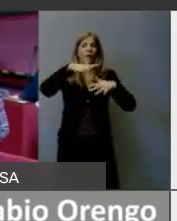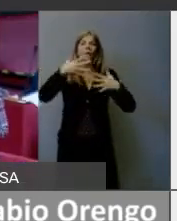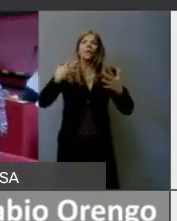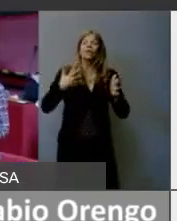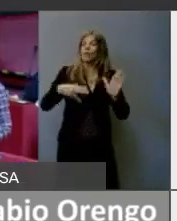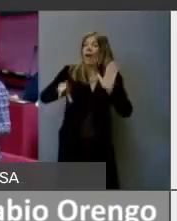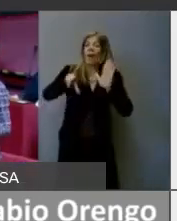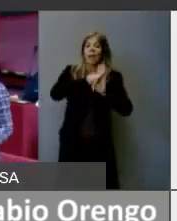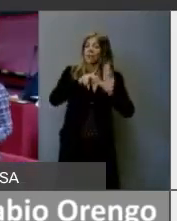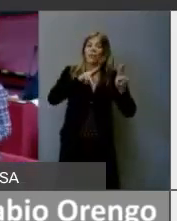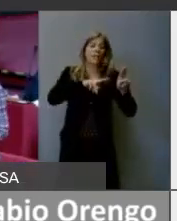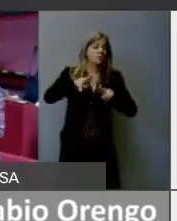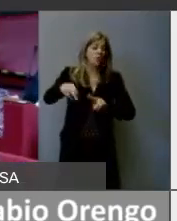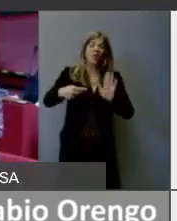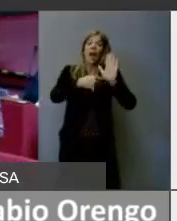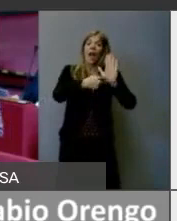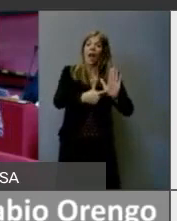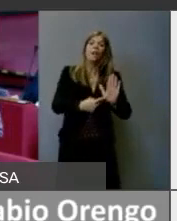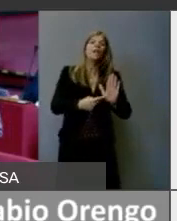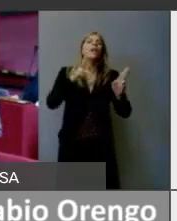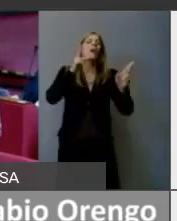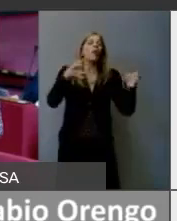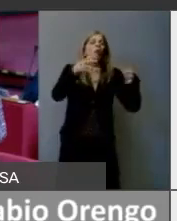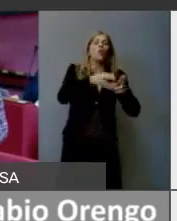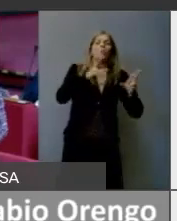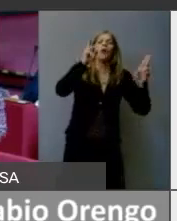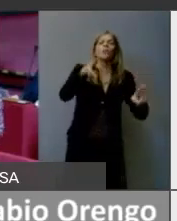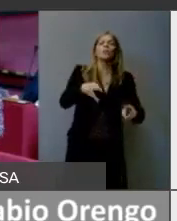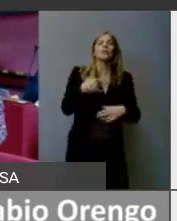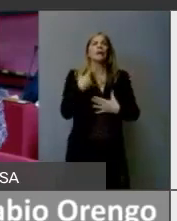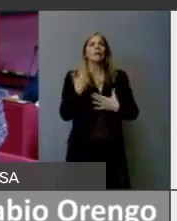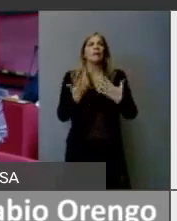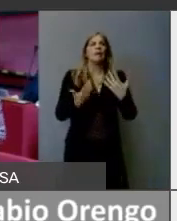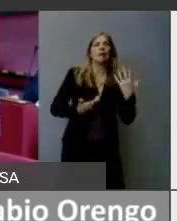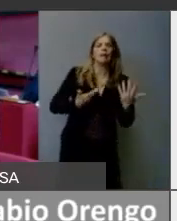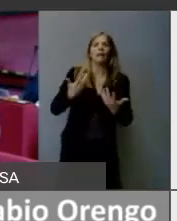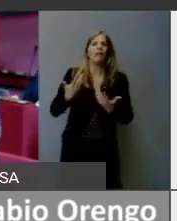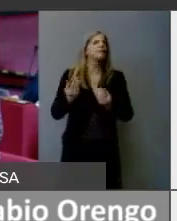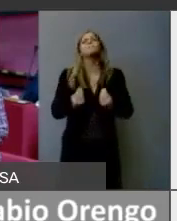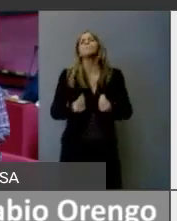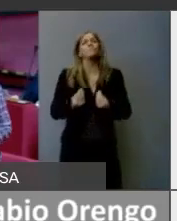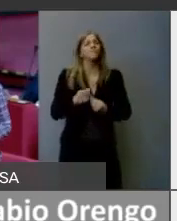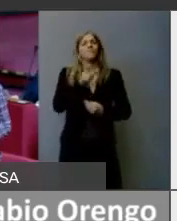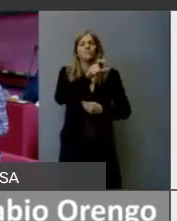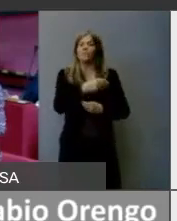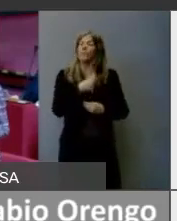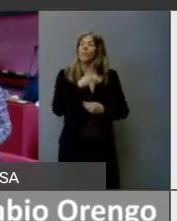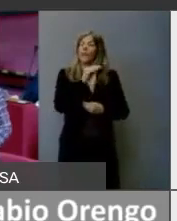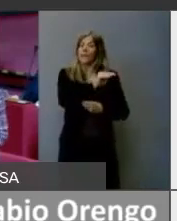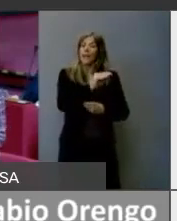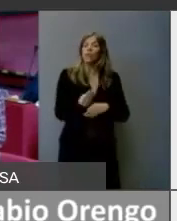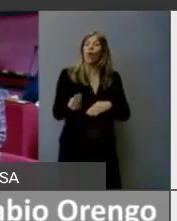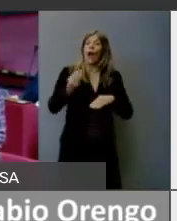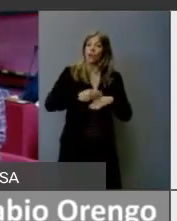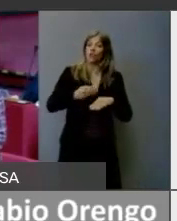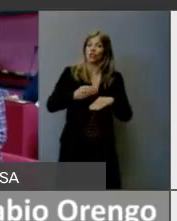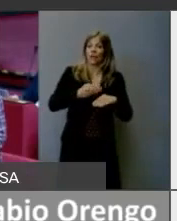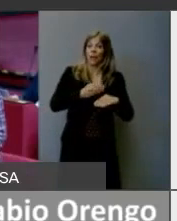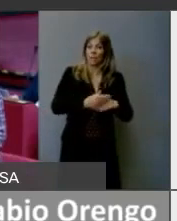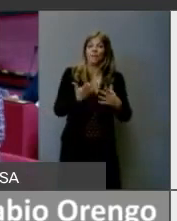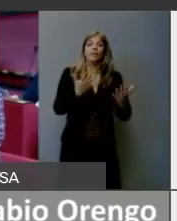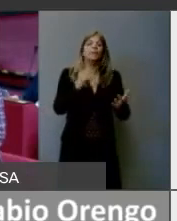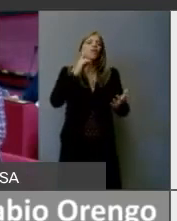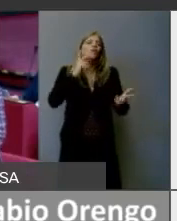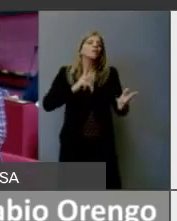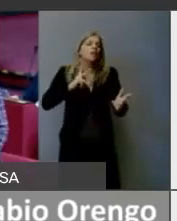comune e Autostrade che nicchia. Quindi assessore, oltre a chiedergli l'aggiornamento della situazione, sempre che Autostrade lo abbia fornito al